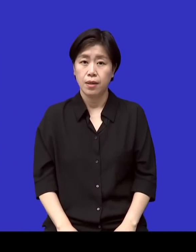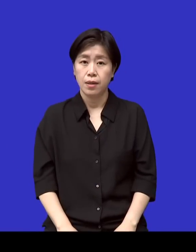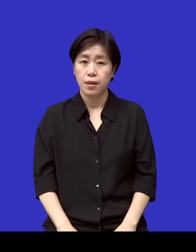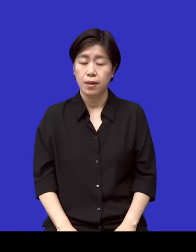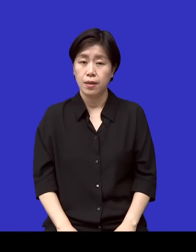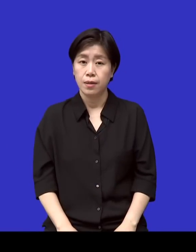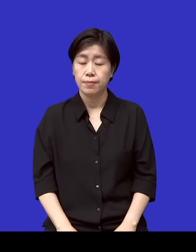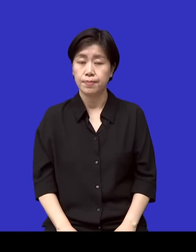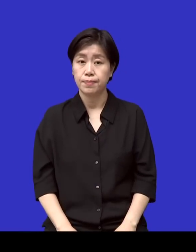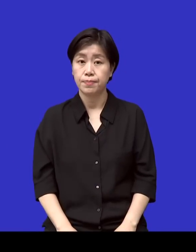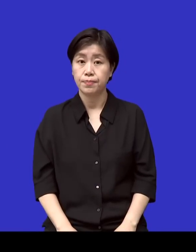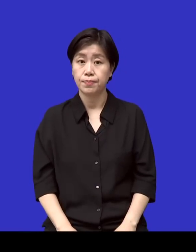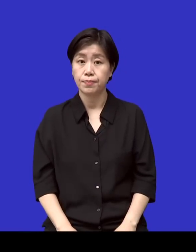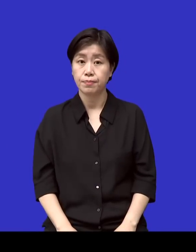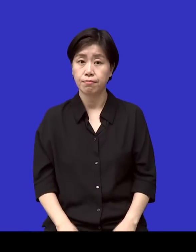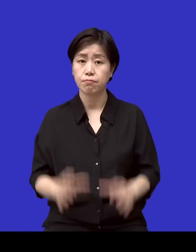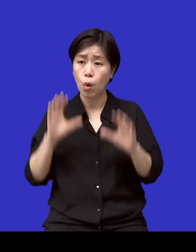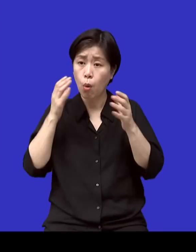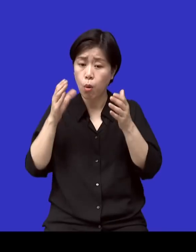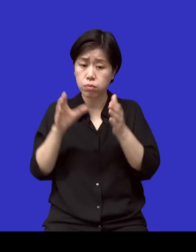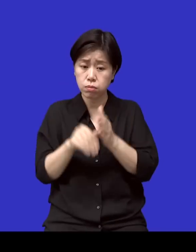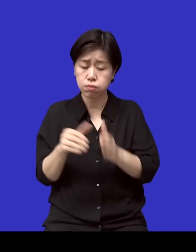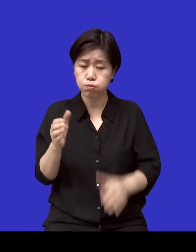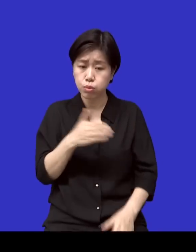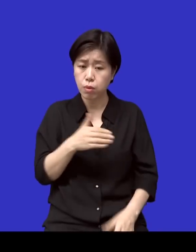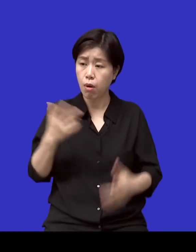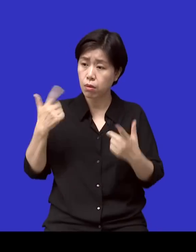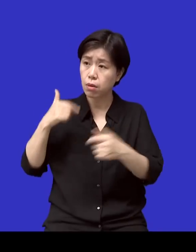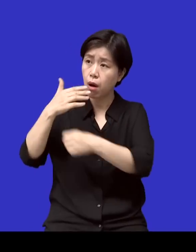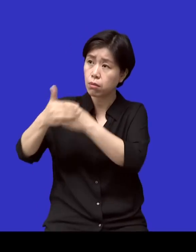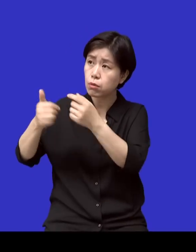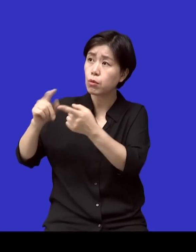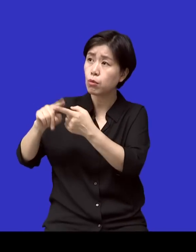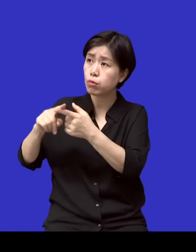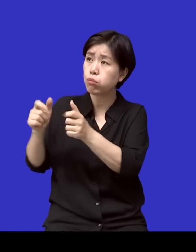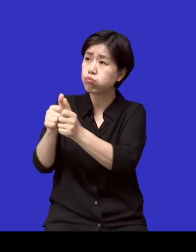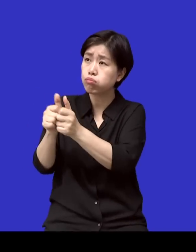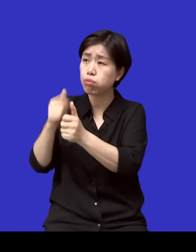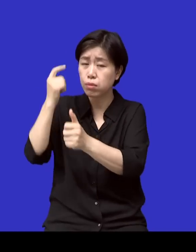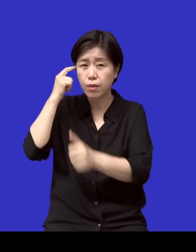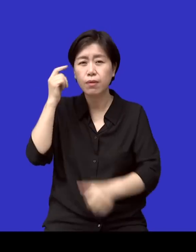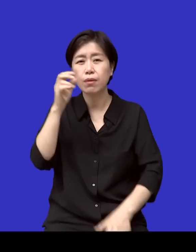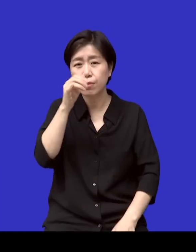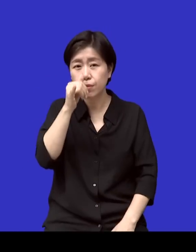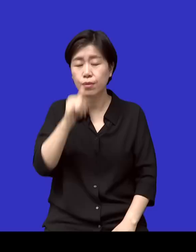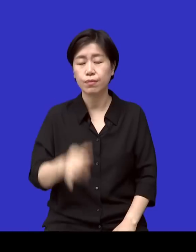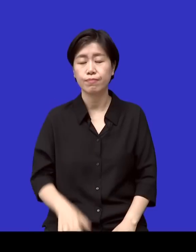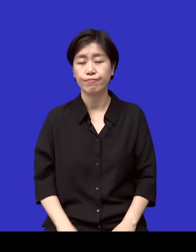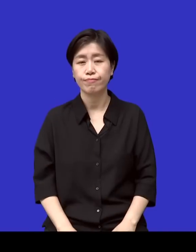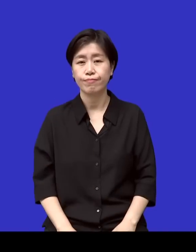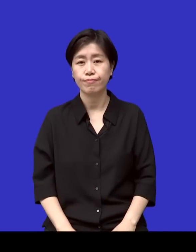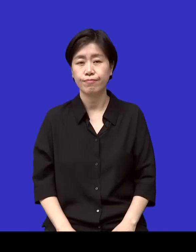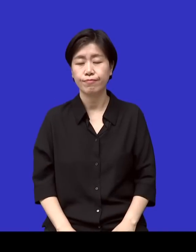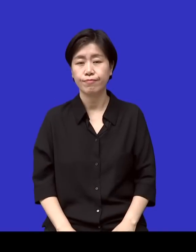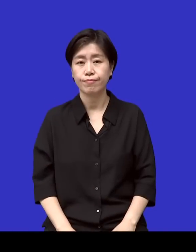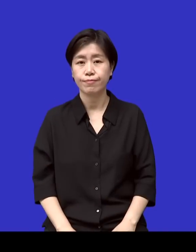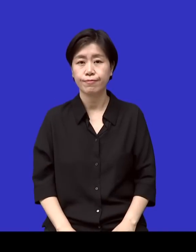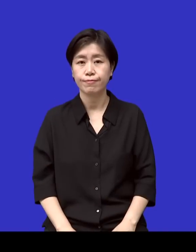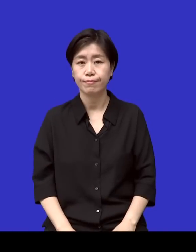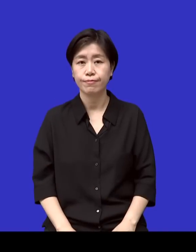막 하나님이 없다라는 생각을 한 번도 해본 적은 없는 것 같아요. 네. 항상 늘 곁에 계시고